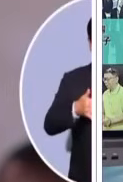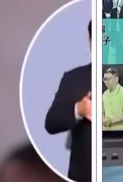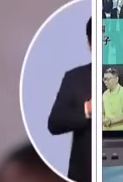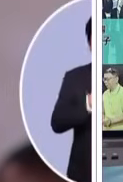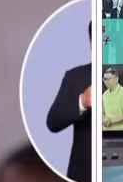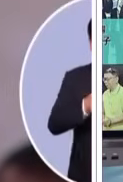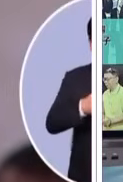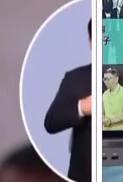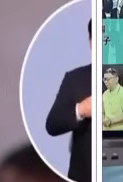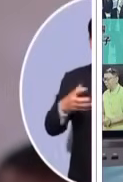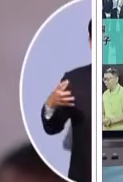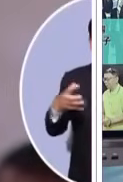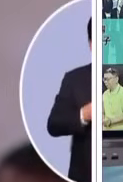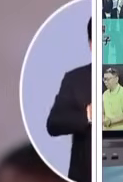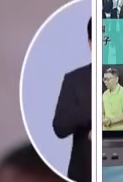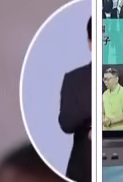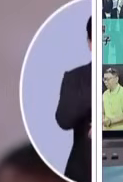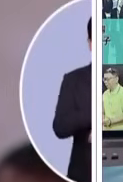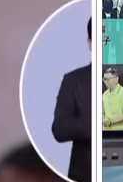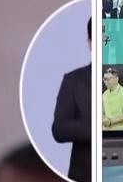台湾是叫做 Free China。